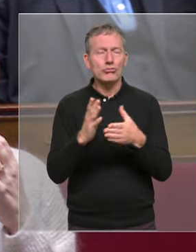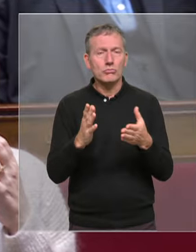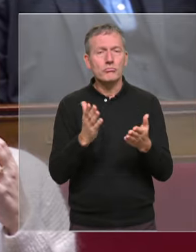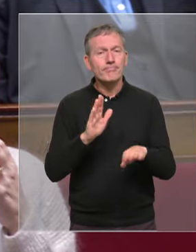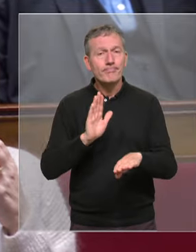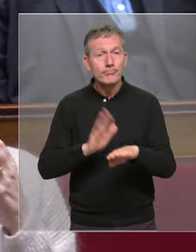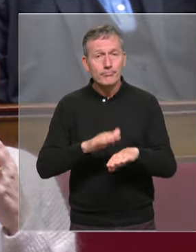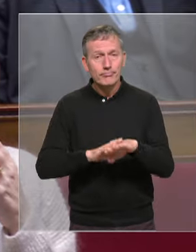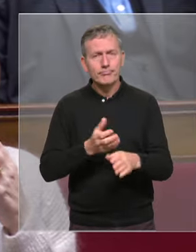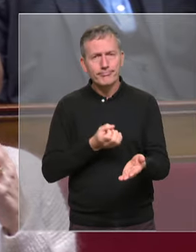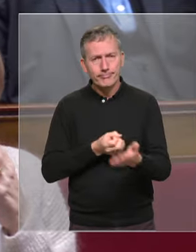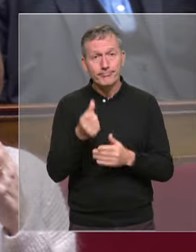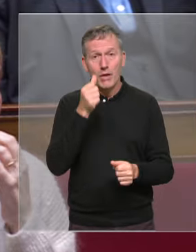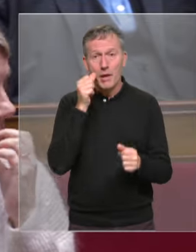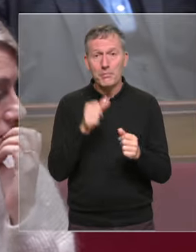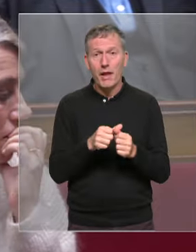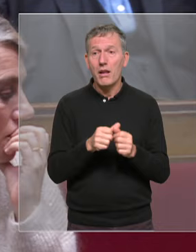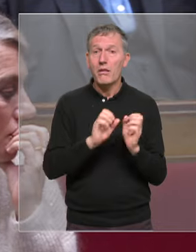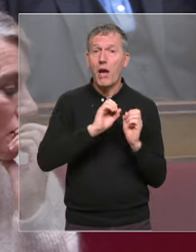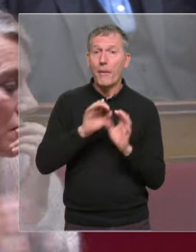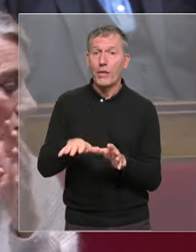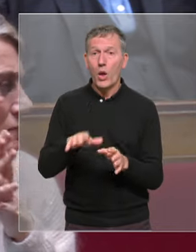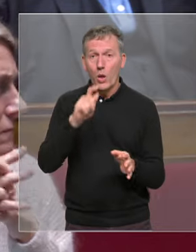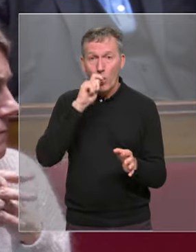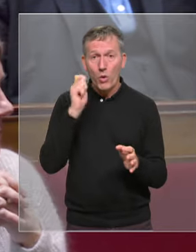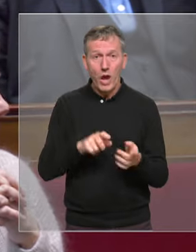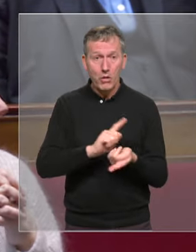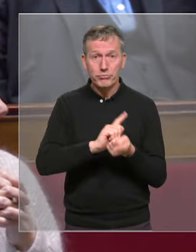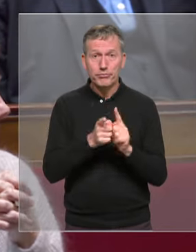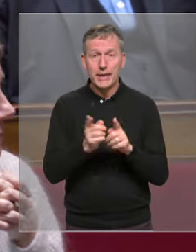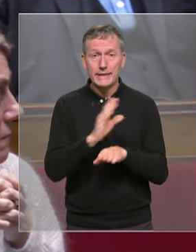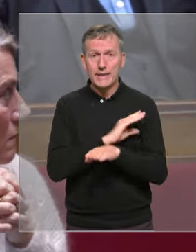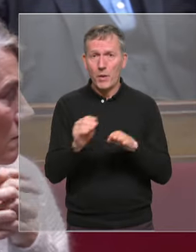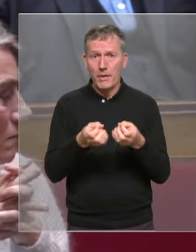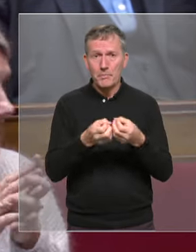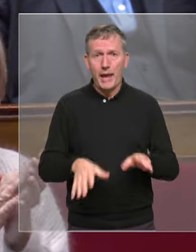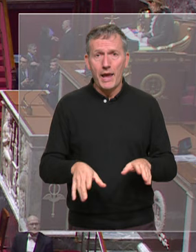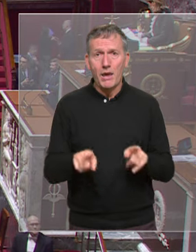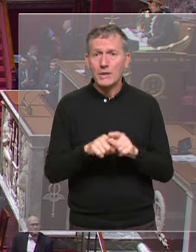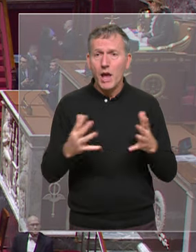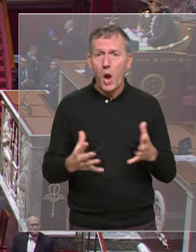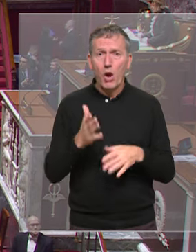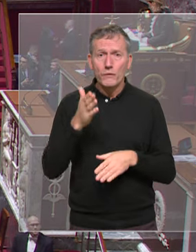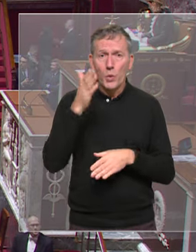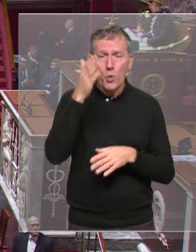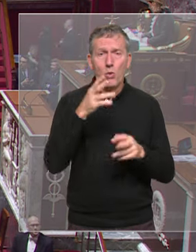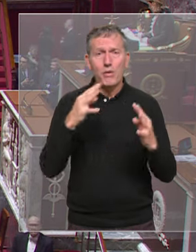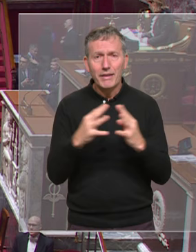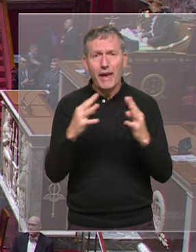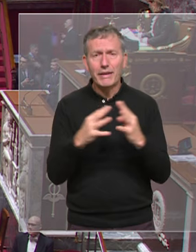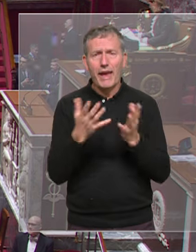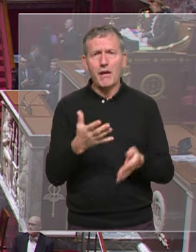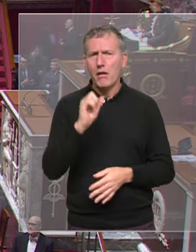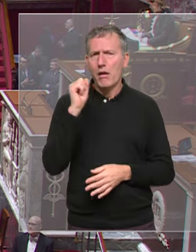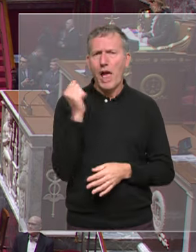Rappelons-le, abandonner l'Ukraine serait désastreux pour notre sécurité et encouragerait les guerres de demain à un moment où l'Amérique se détourne de